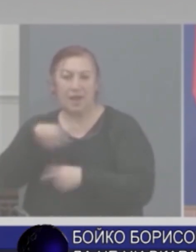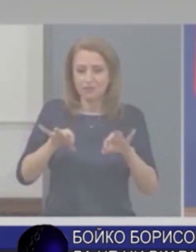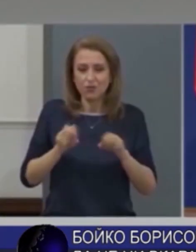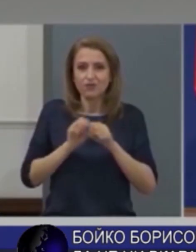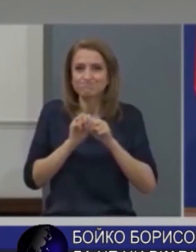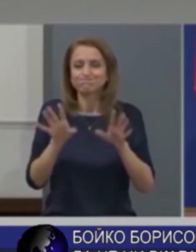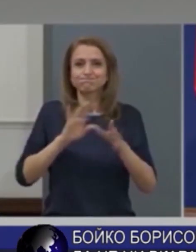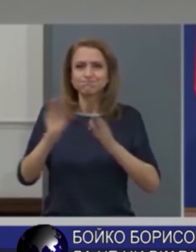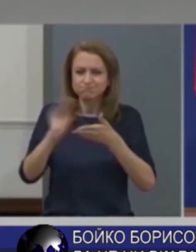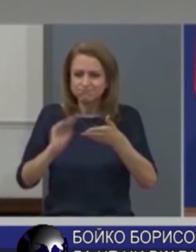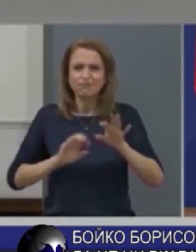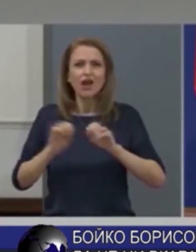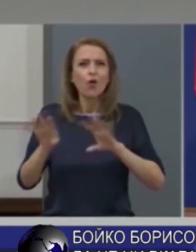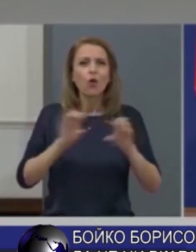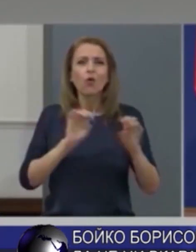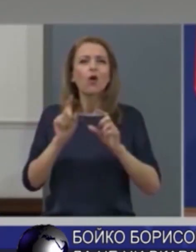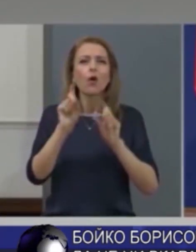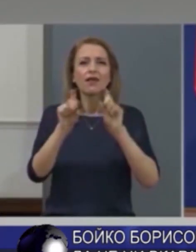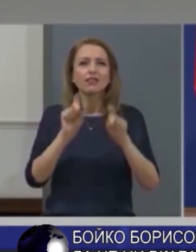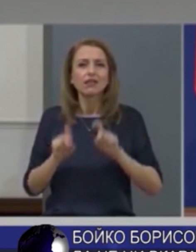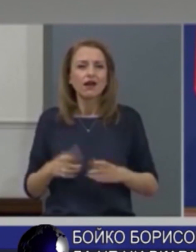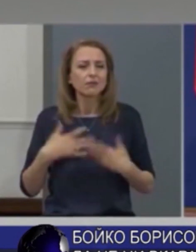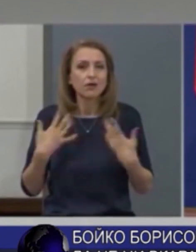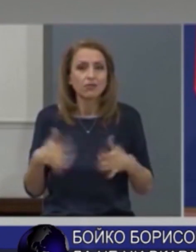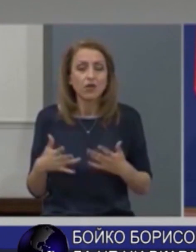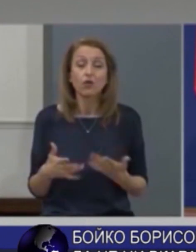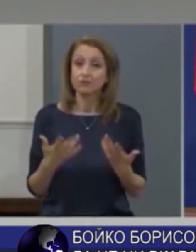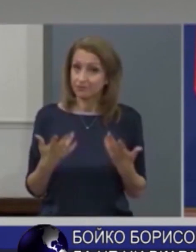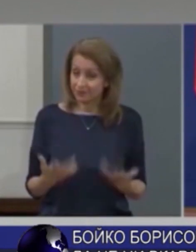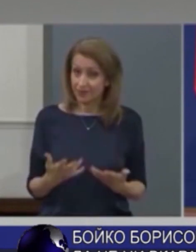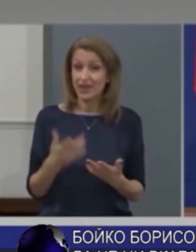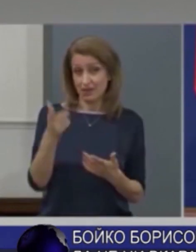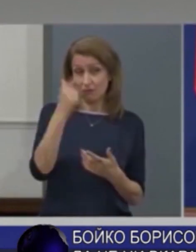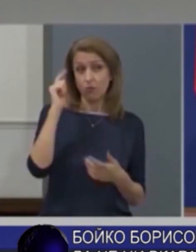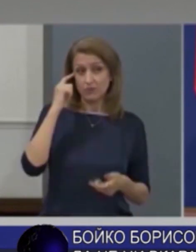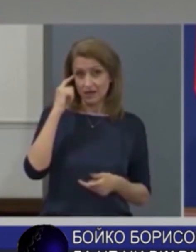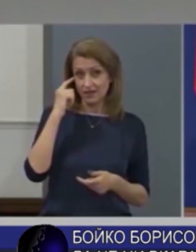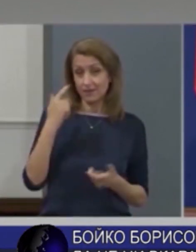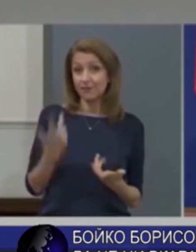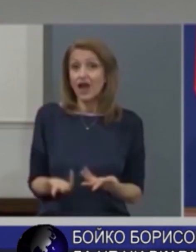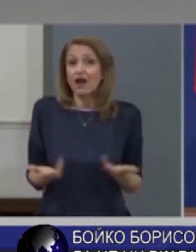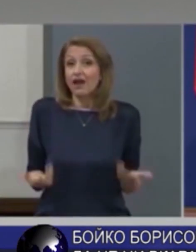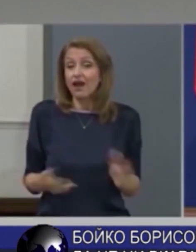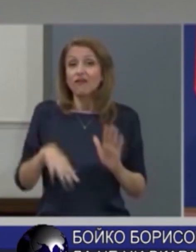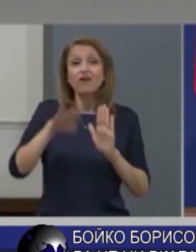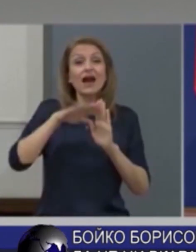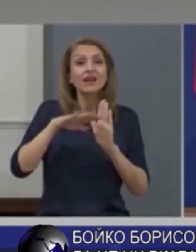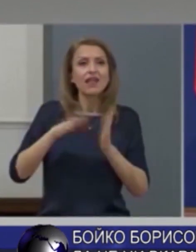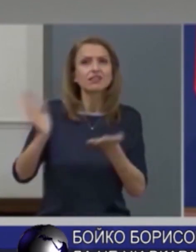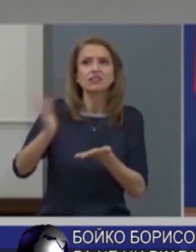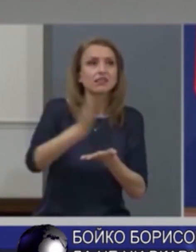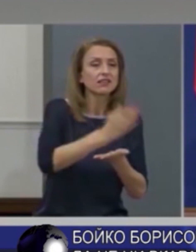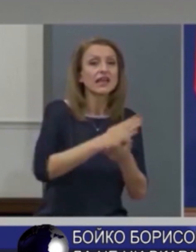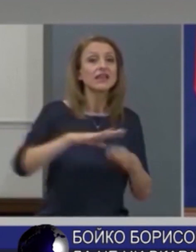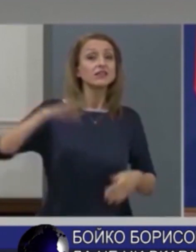седмици. Какъв ред и дисциплина да създадеме, без да изпуснем ситуацията,